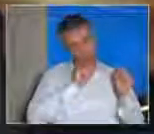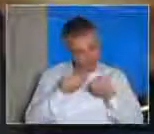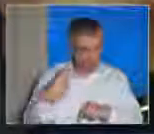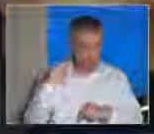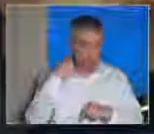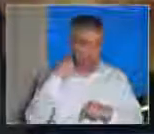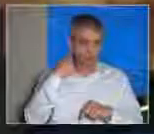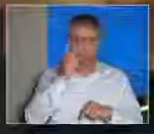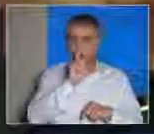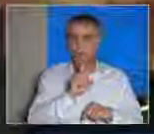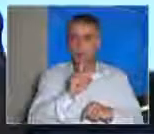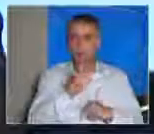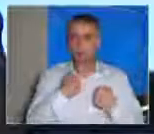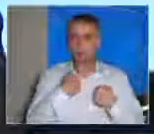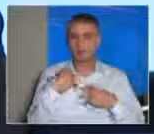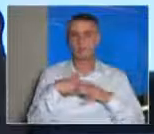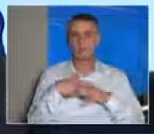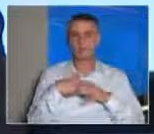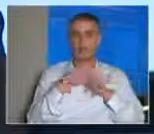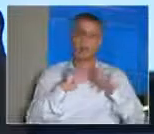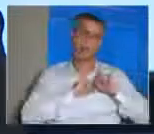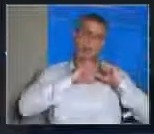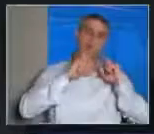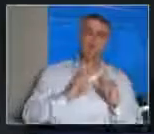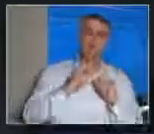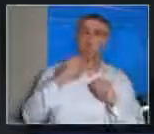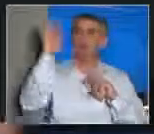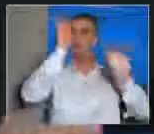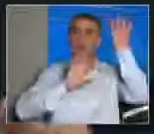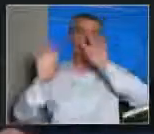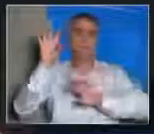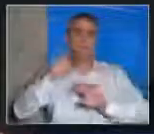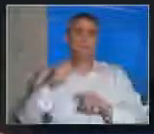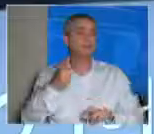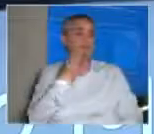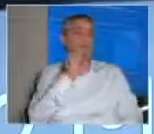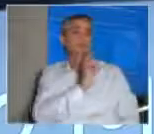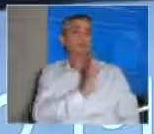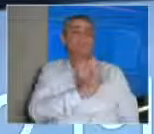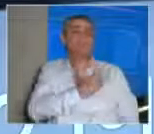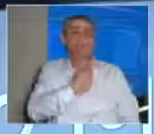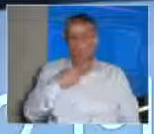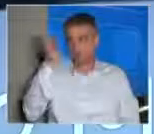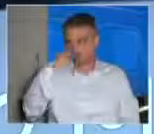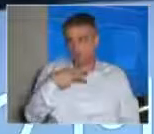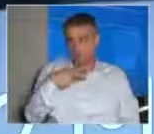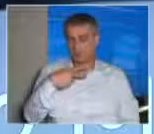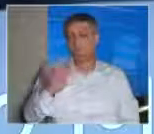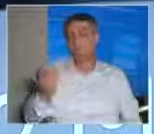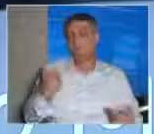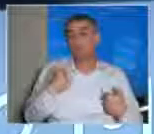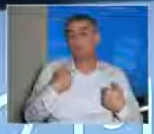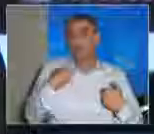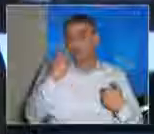ולשמוע. יכול להיות שקצת לי מציק הלבבות, הקשקושיאדה הזאת, אני מבינה את זה, אבל לי